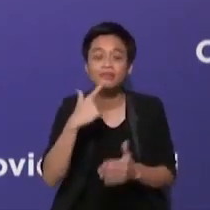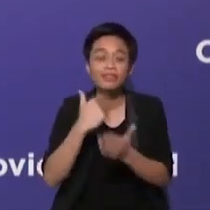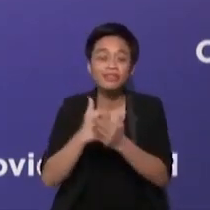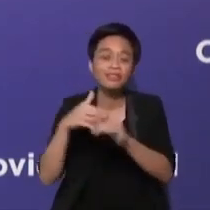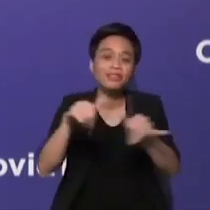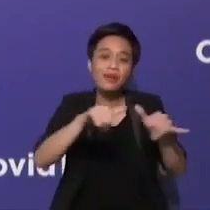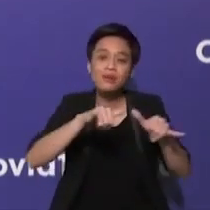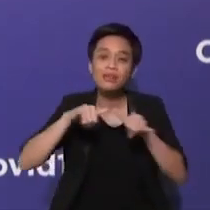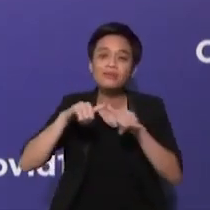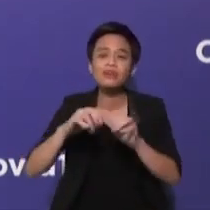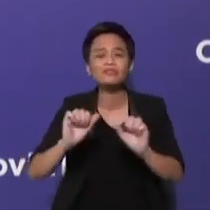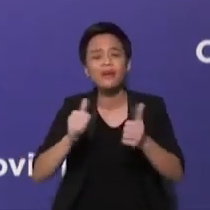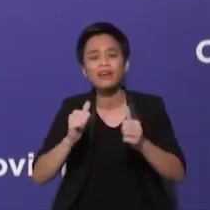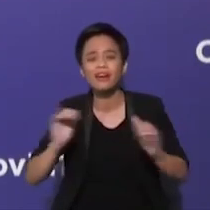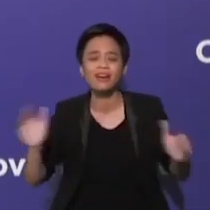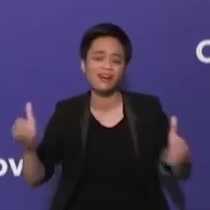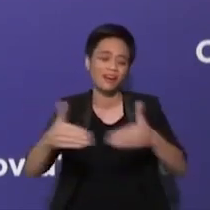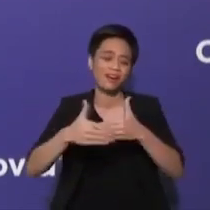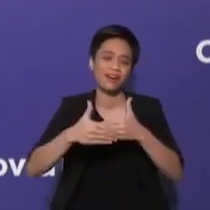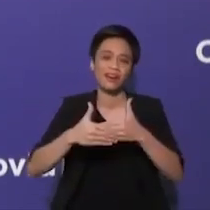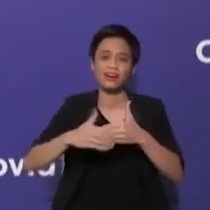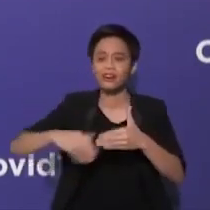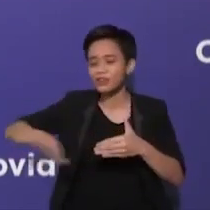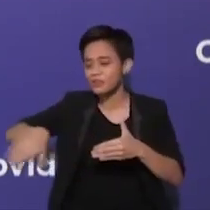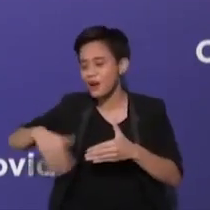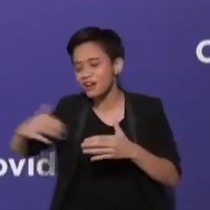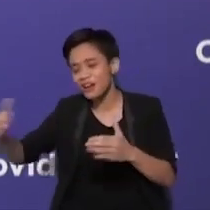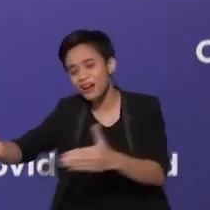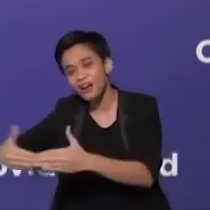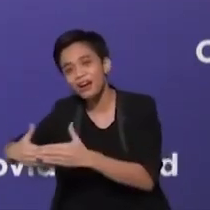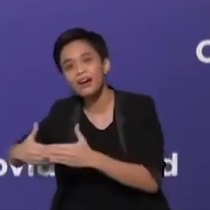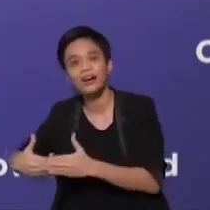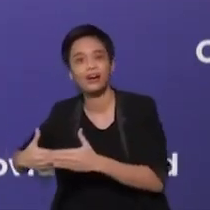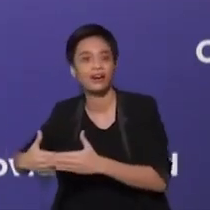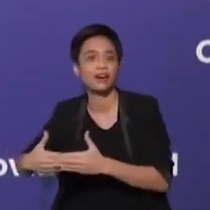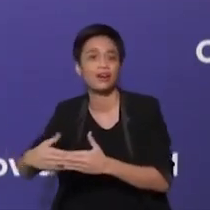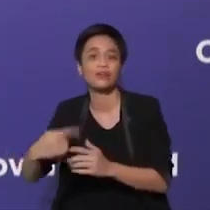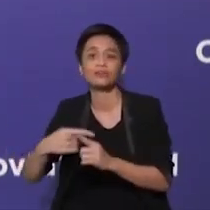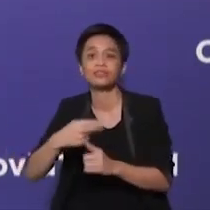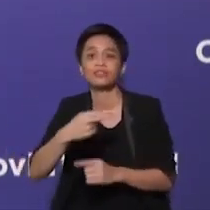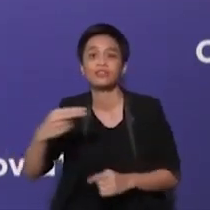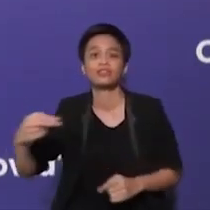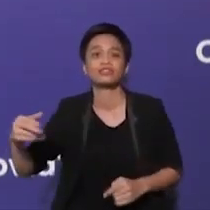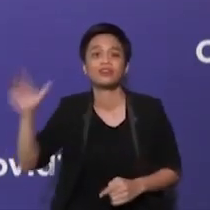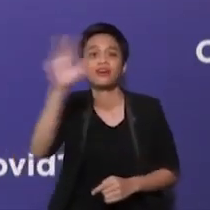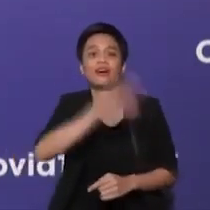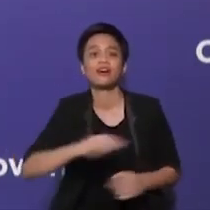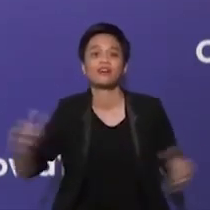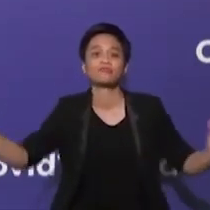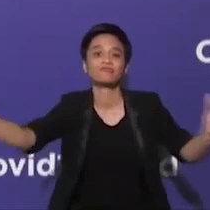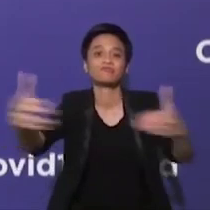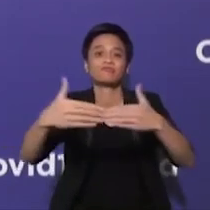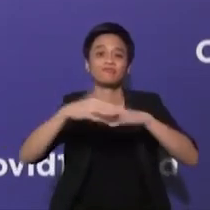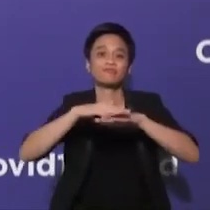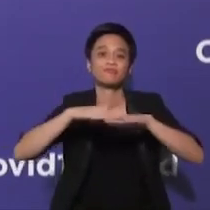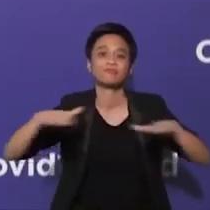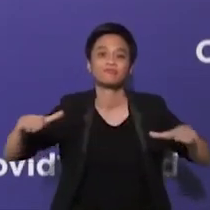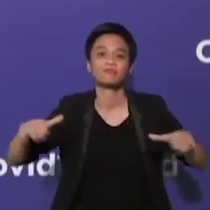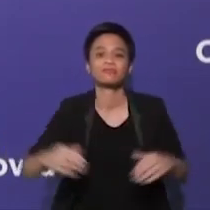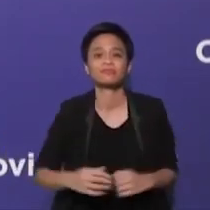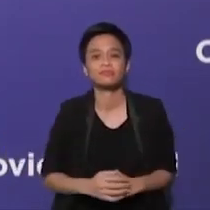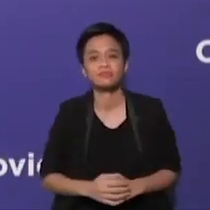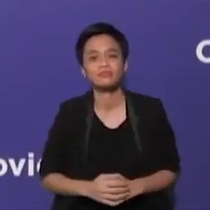untuk melindungi diri kita melindungi keluarga kita dan melindungi Indonesia saudara-saudara